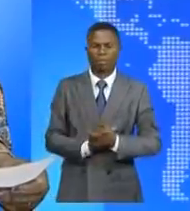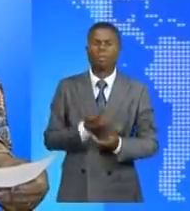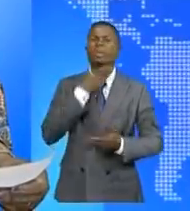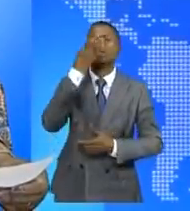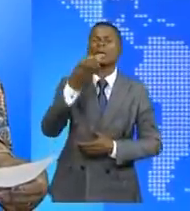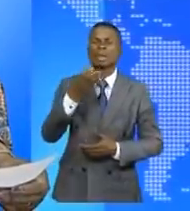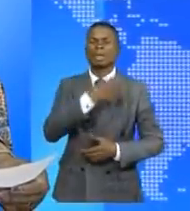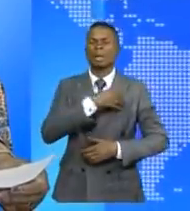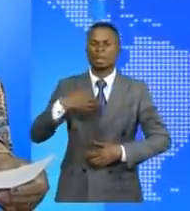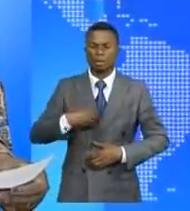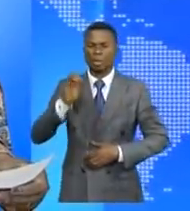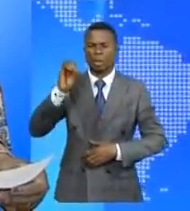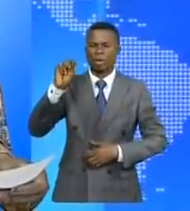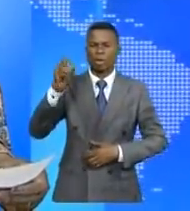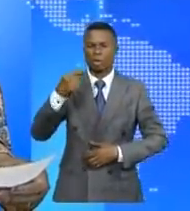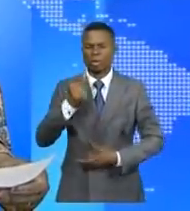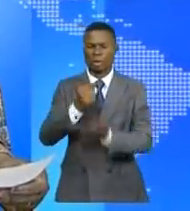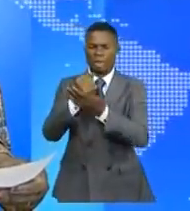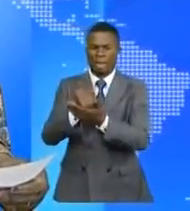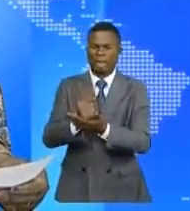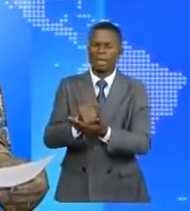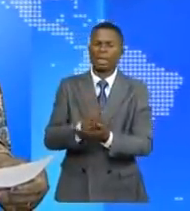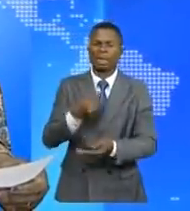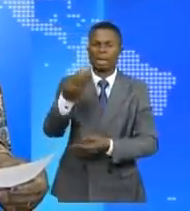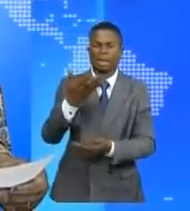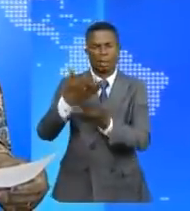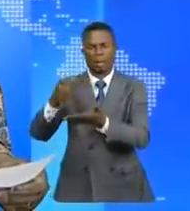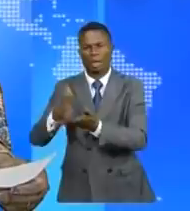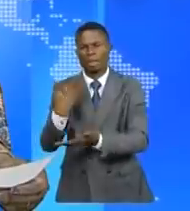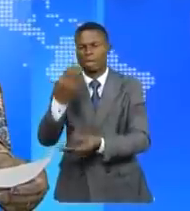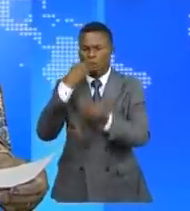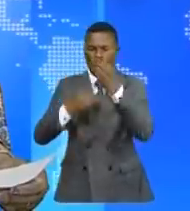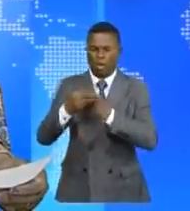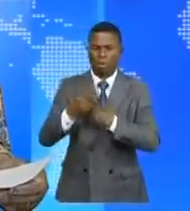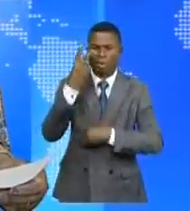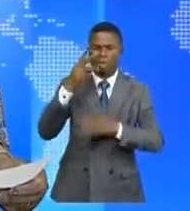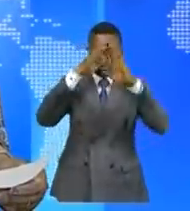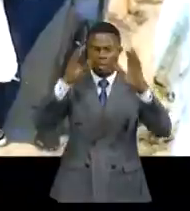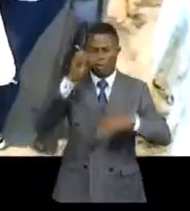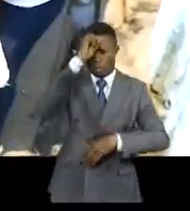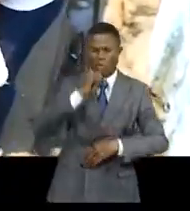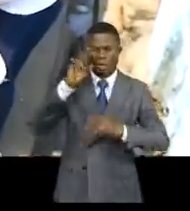ONG entraide mutuelle a remis des vivres à deux orphelinats de la ville de Kinshasa. Sèche